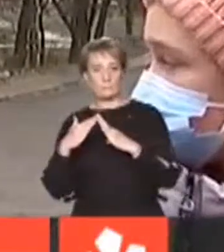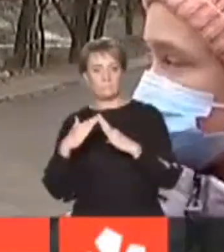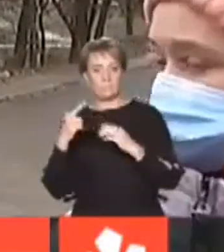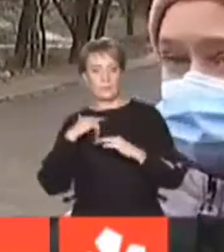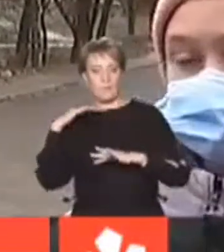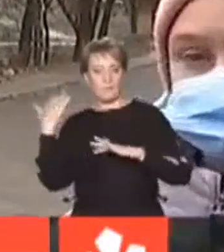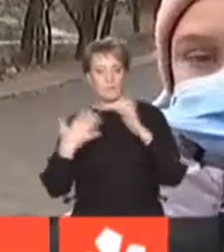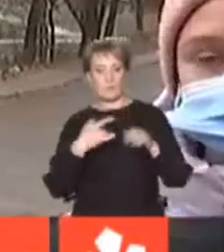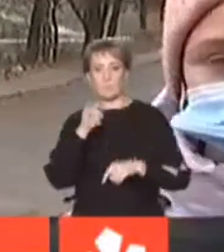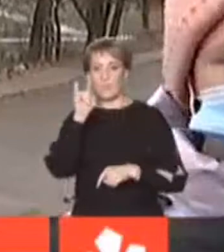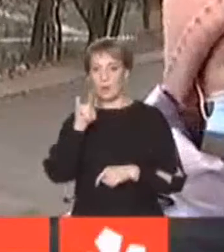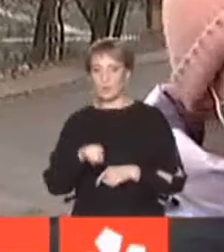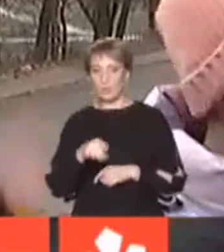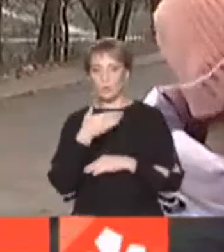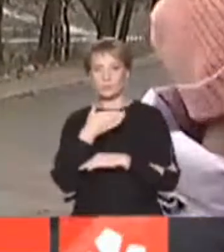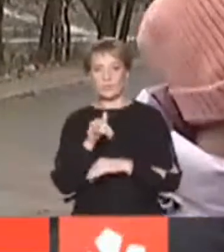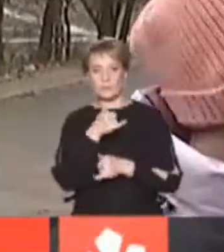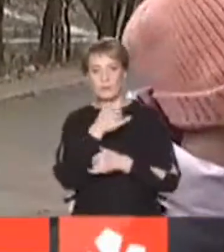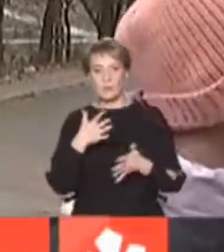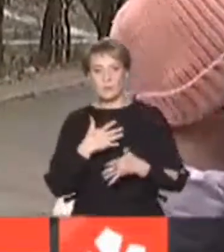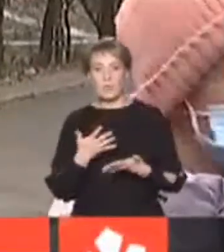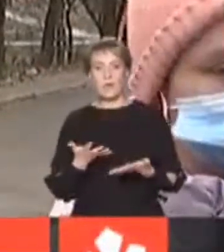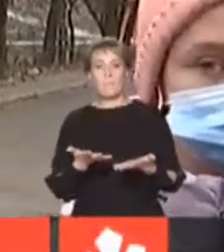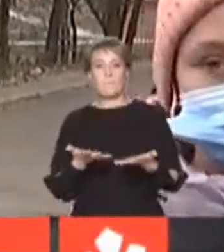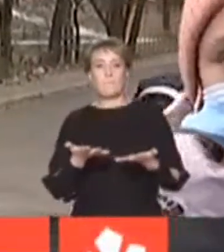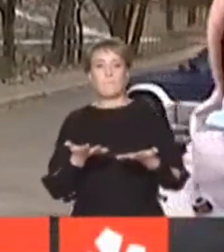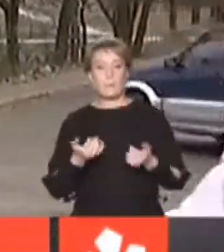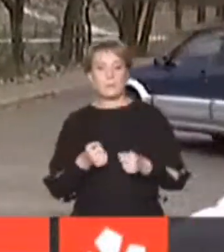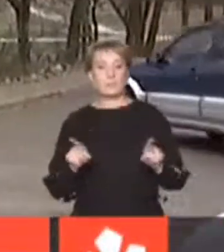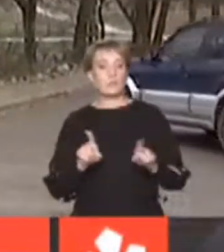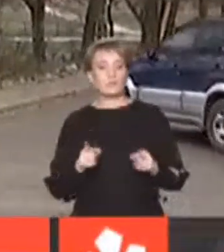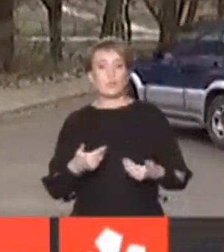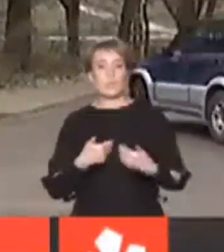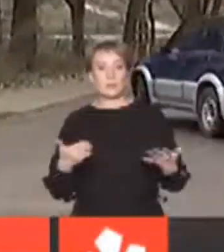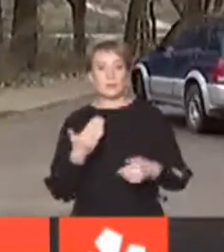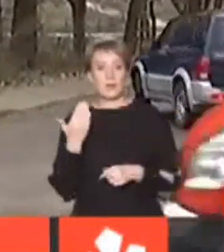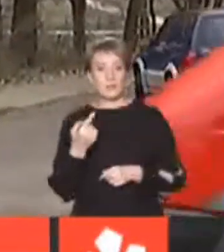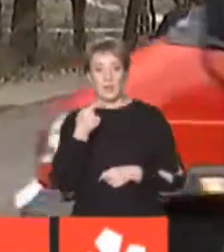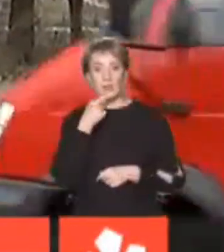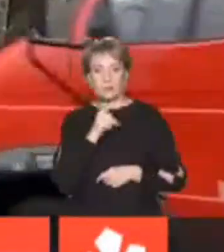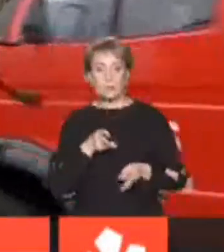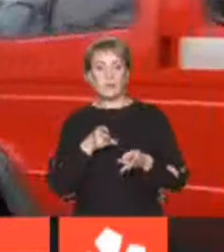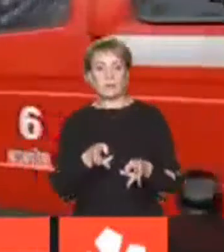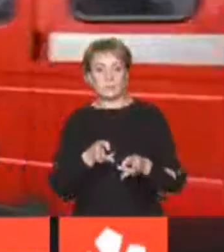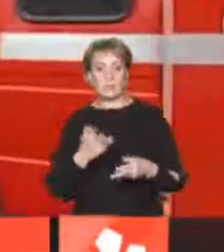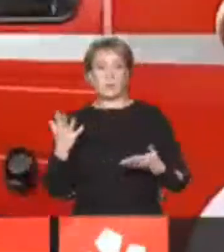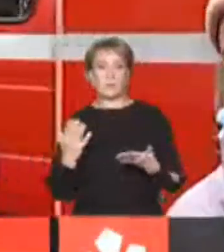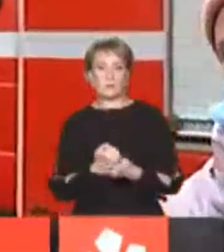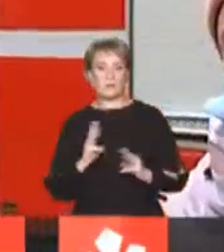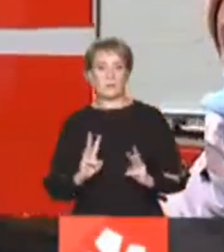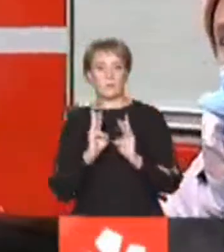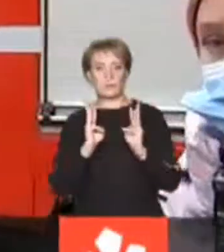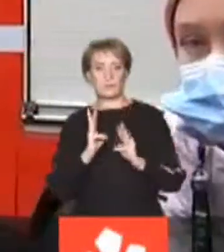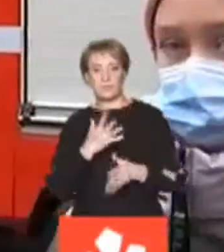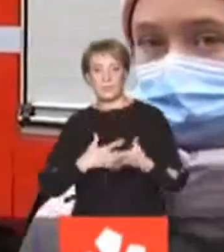ми ночі вікно відкрити не можемо. Тому отримали, що хотіли, вони економили на отопленні і отримали собі пожар і